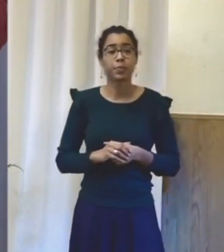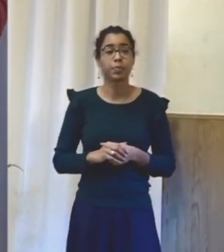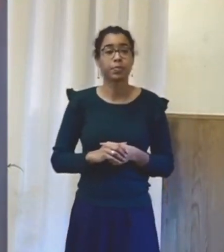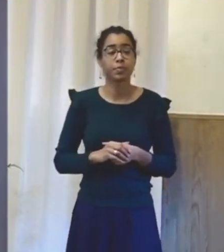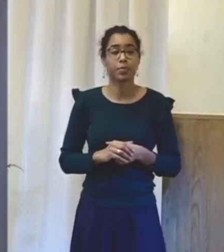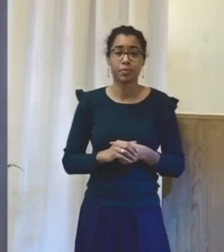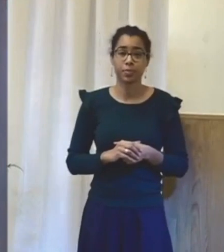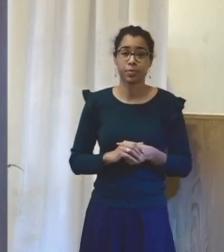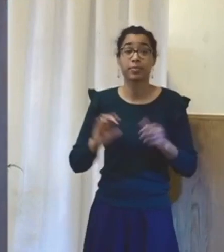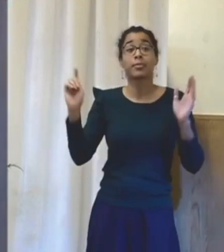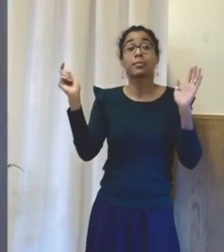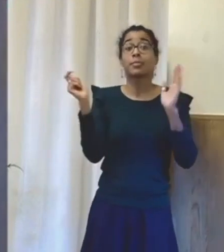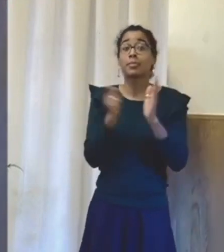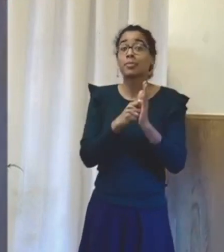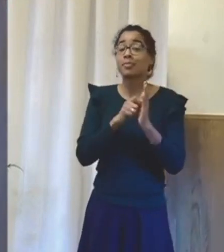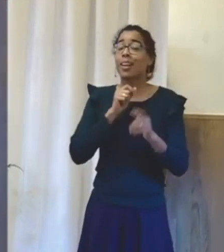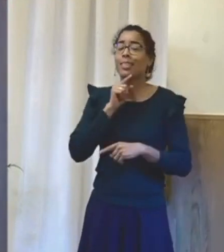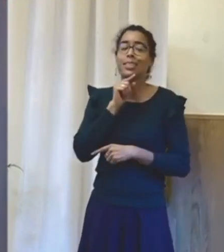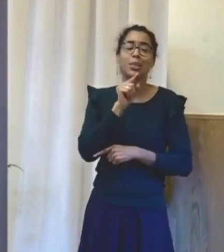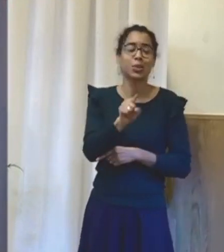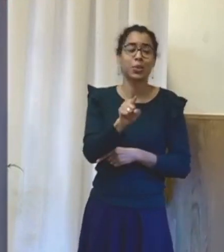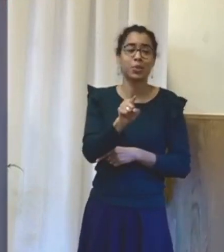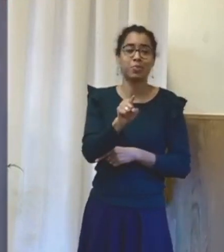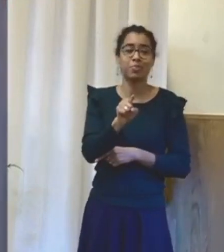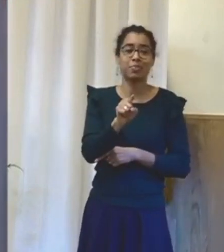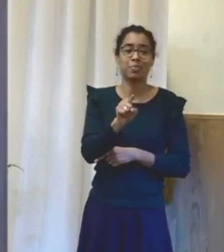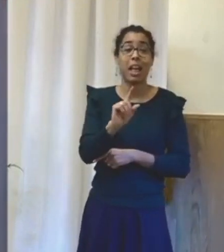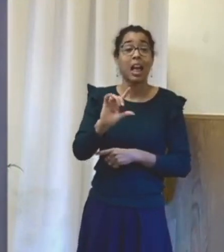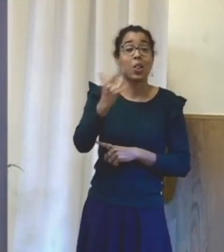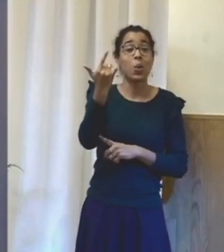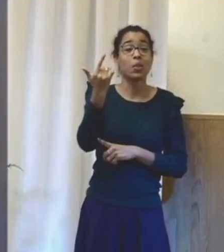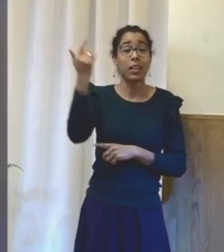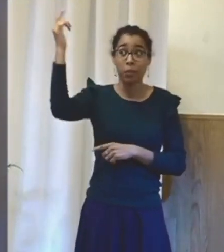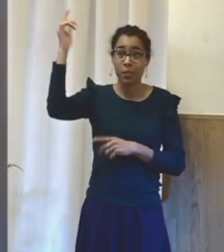Et un jour, à sa deuxième venue,